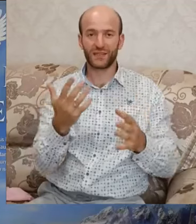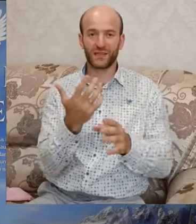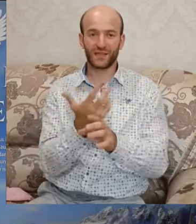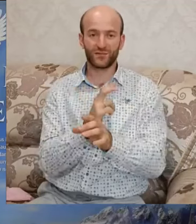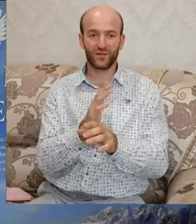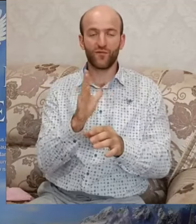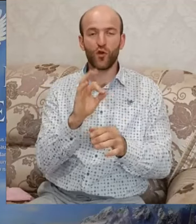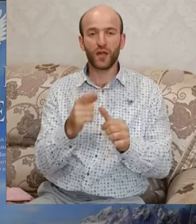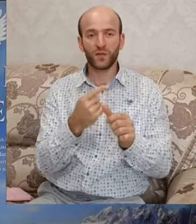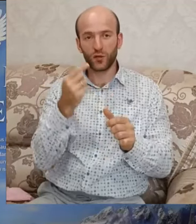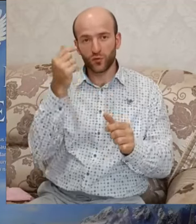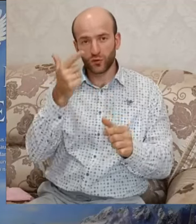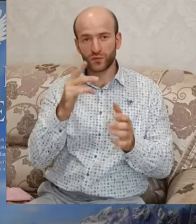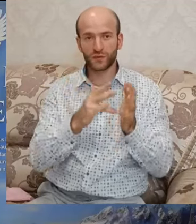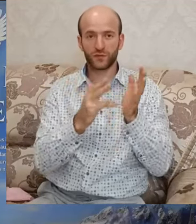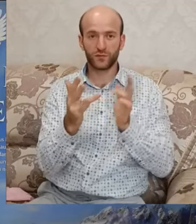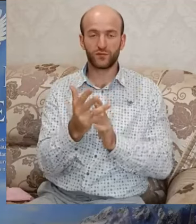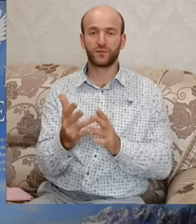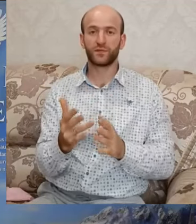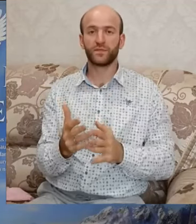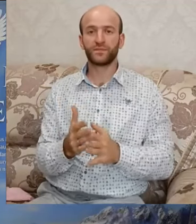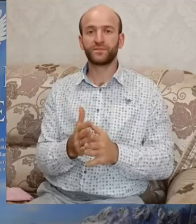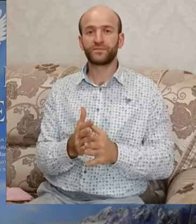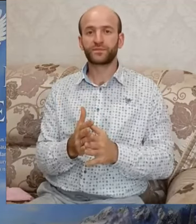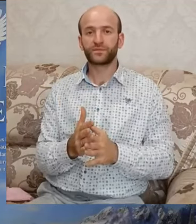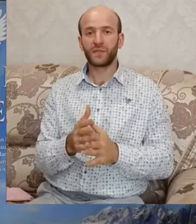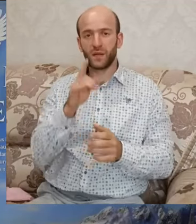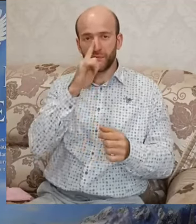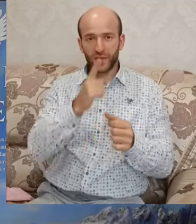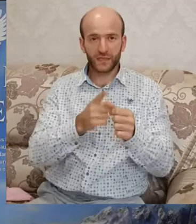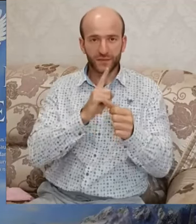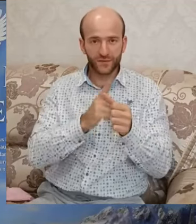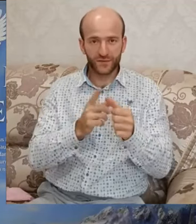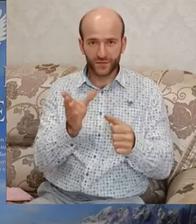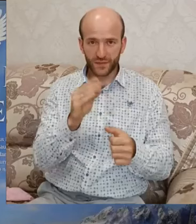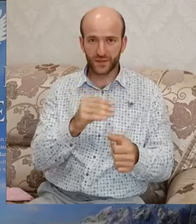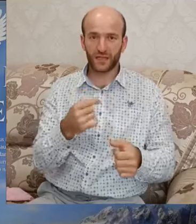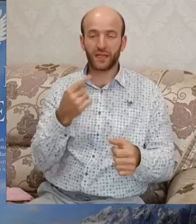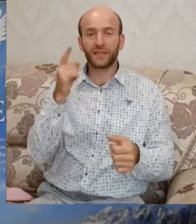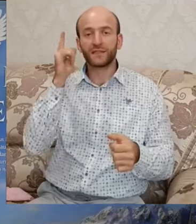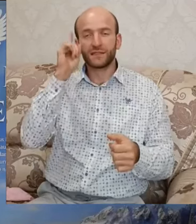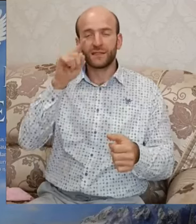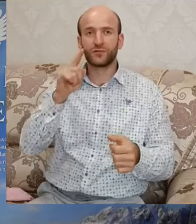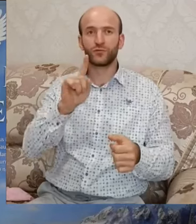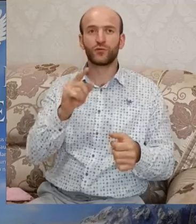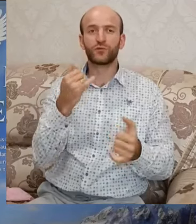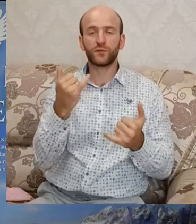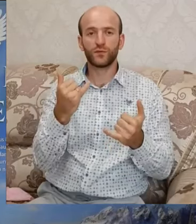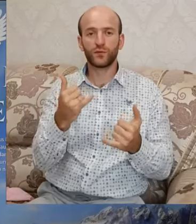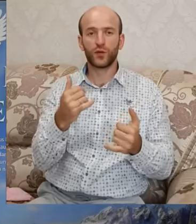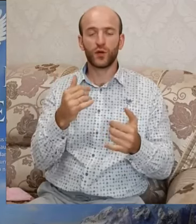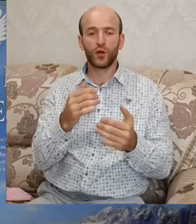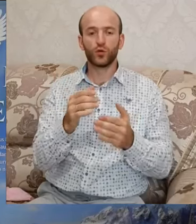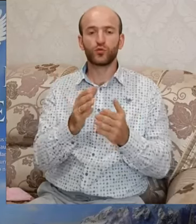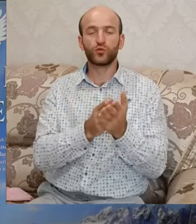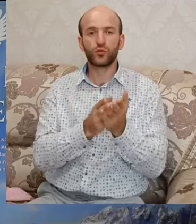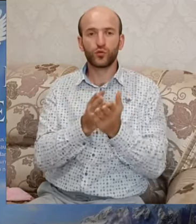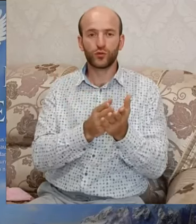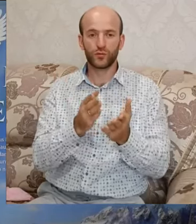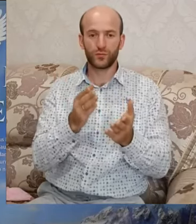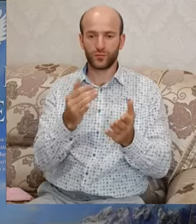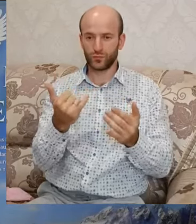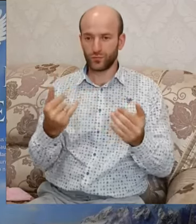Žinote, pranašo tarnavose mes girdėdavom, kad žmonės važiuodavo tūkstančius kilometrų. Знаете, на служениях пророка мы слышали, что люди ехали